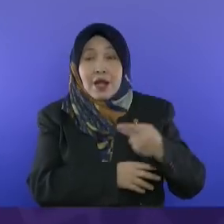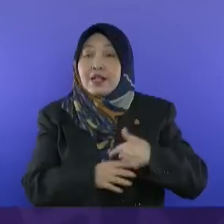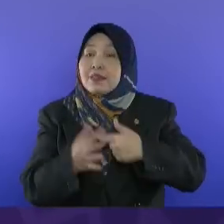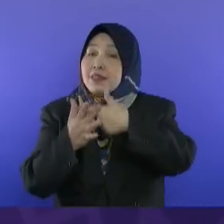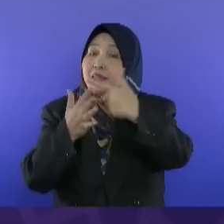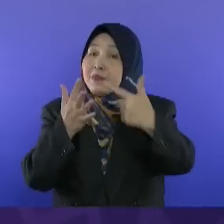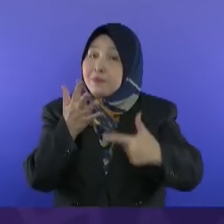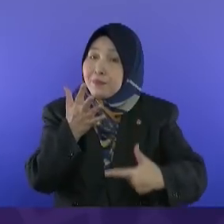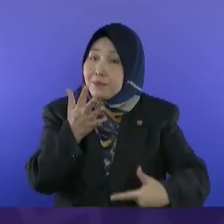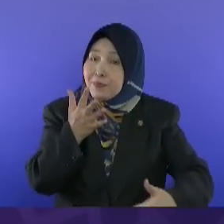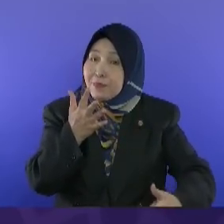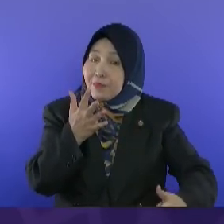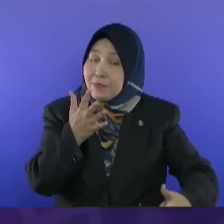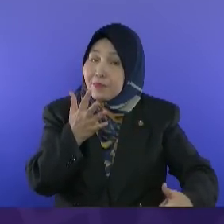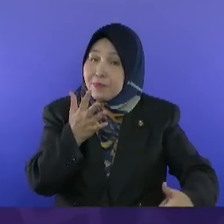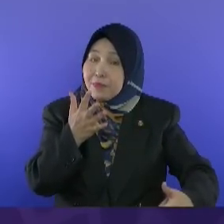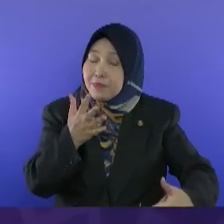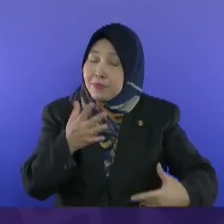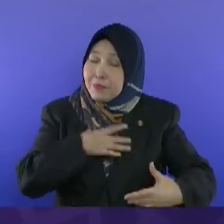kalangan